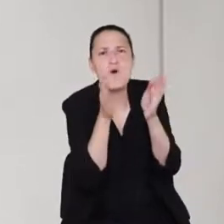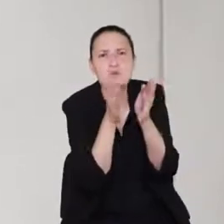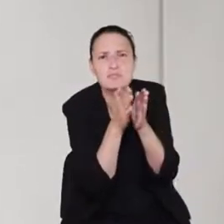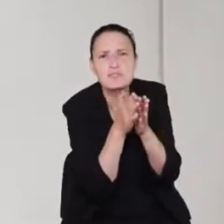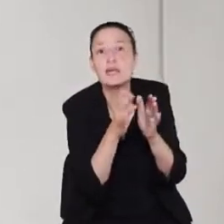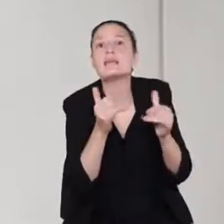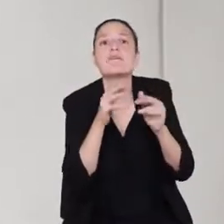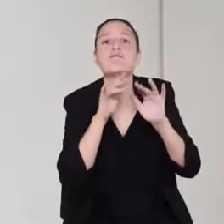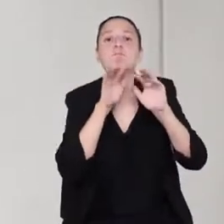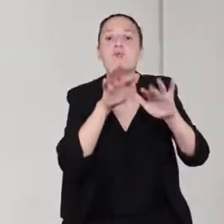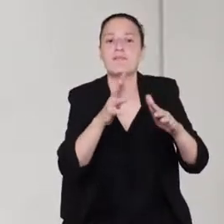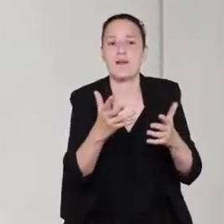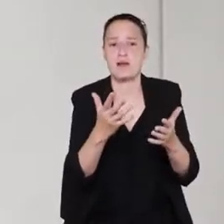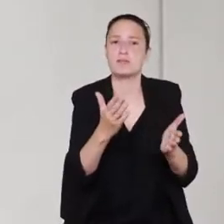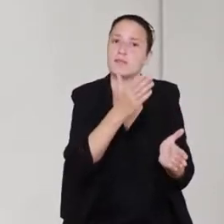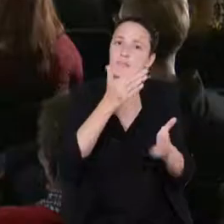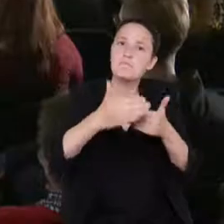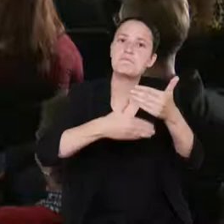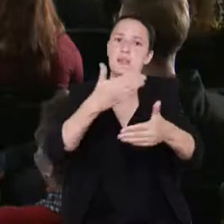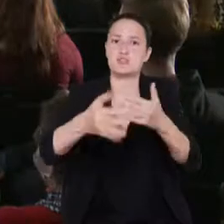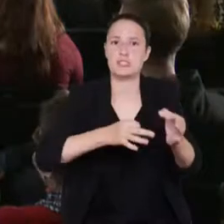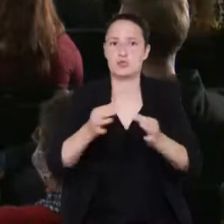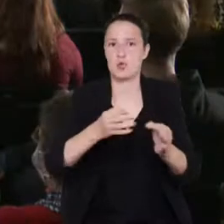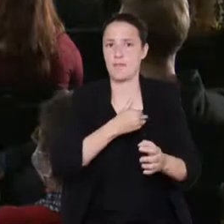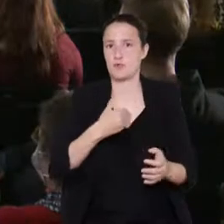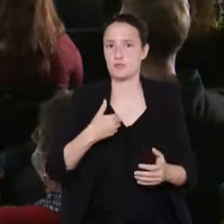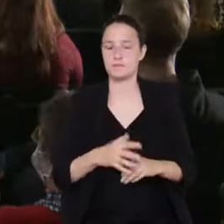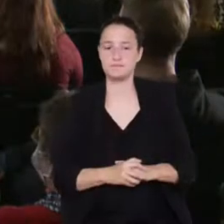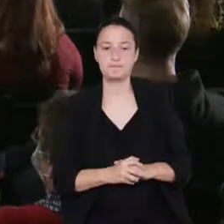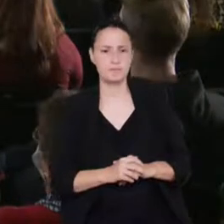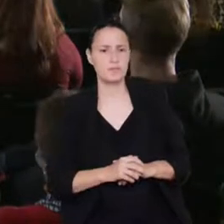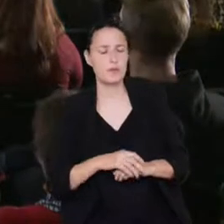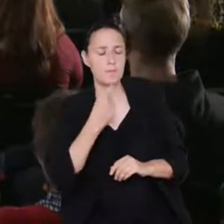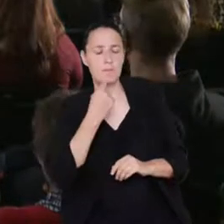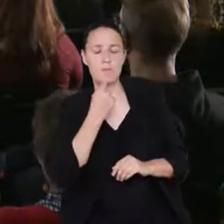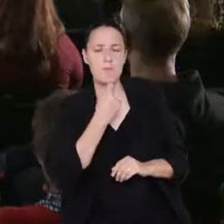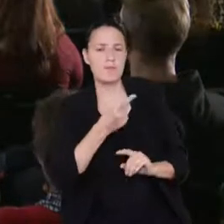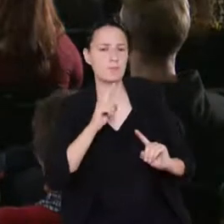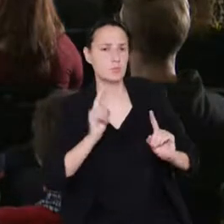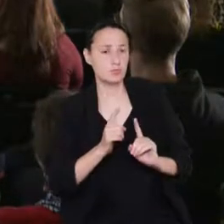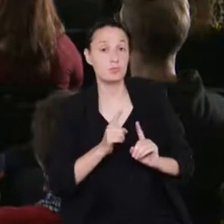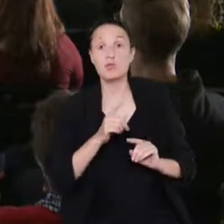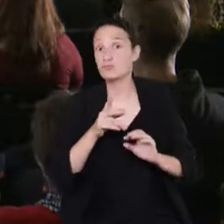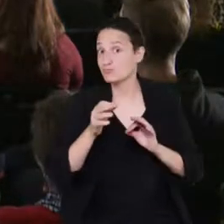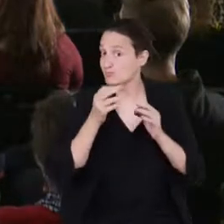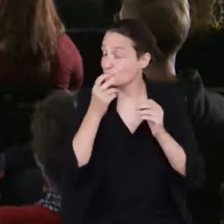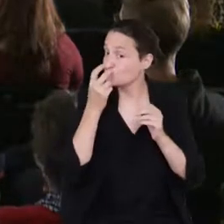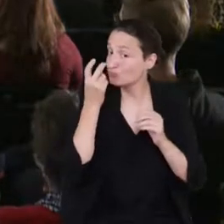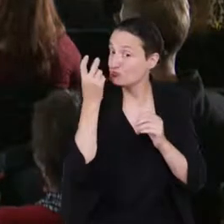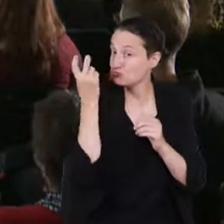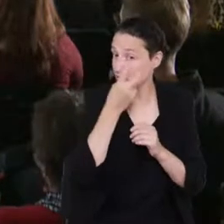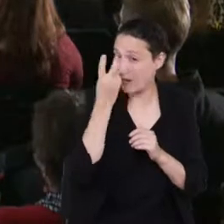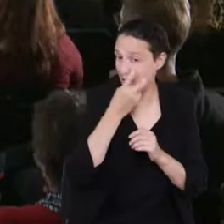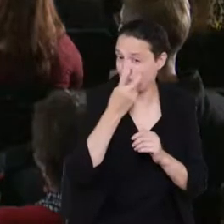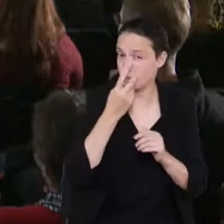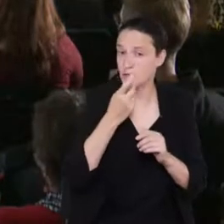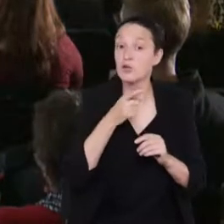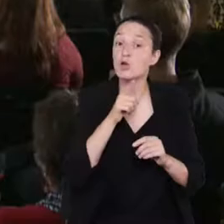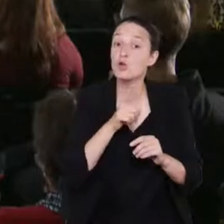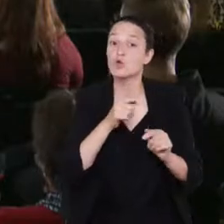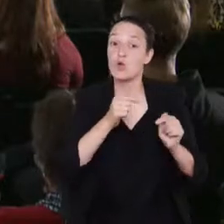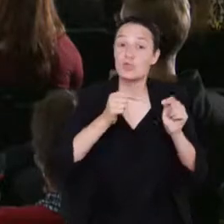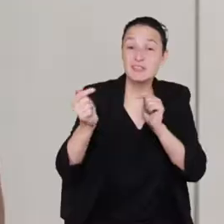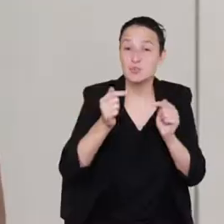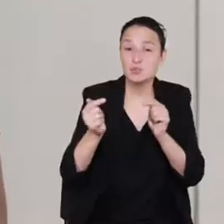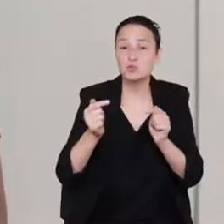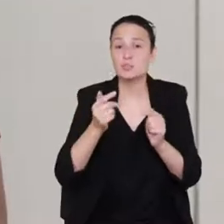Ja bym powiedział tutaj króciutko, że to jest bardzo ciekawe, że często, kiedy w takich dyskusjach myli się